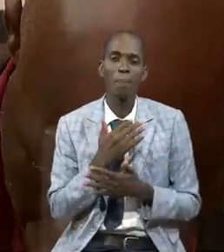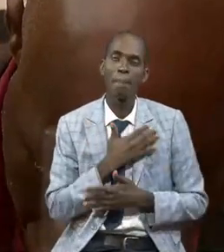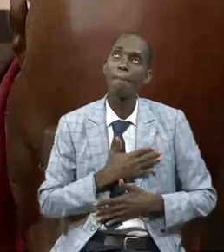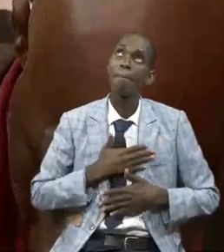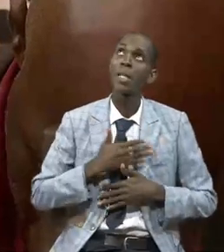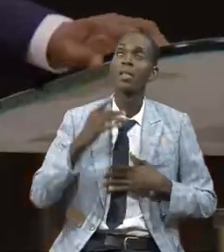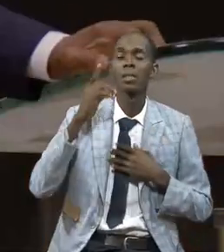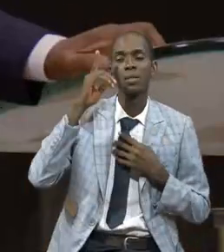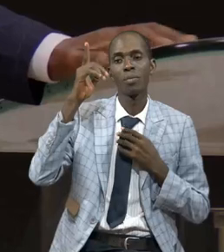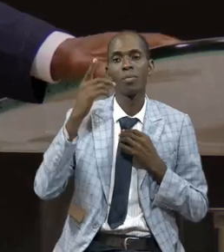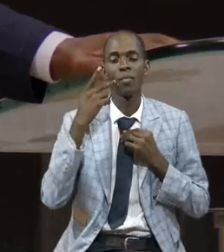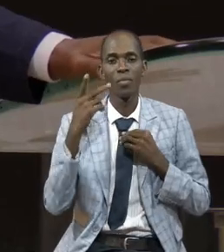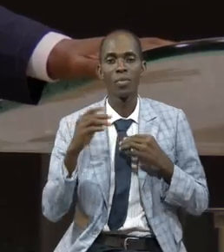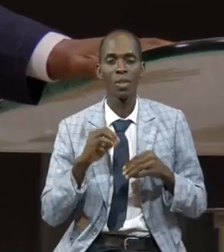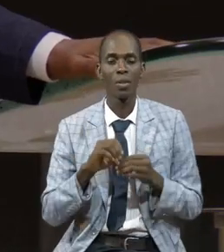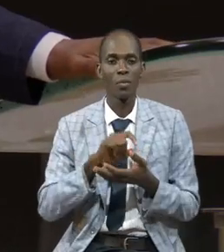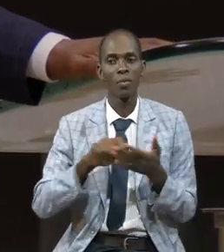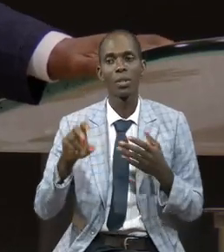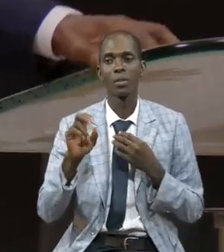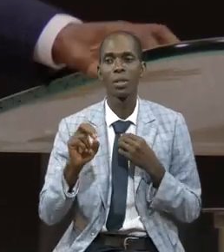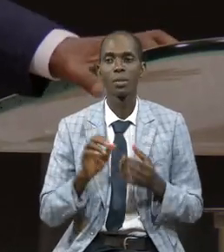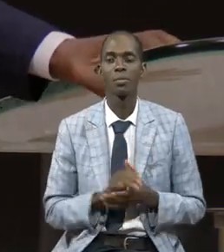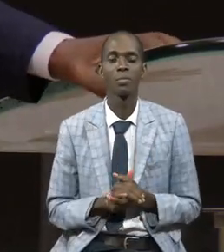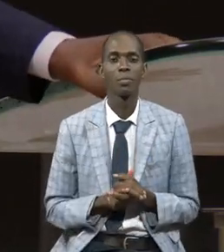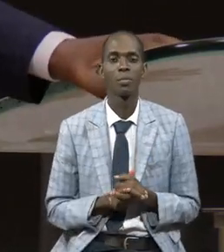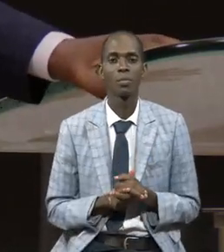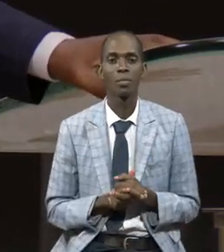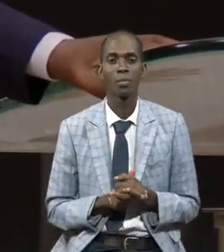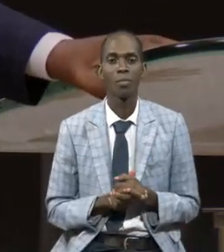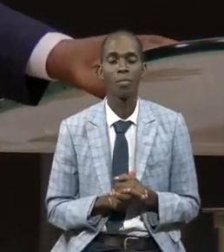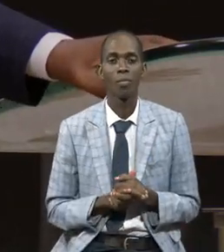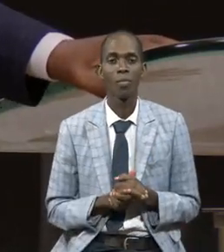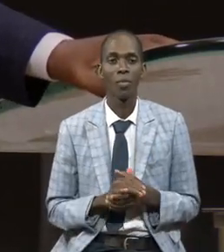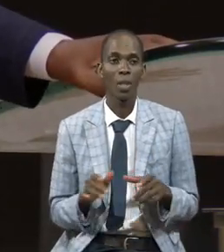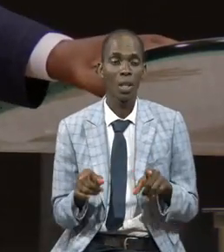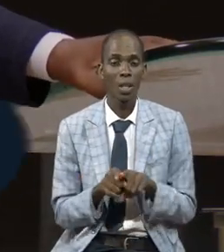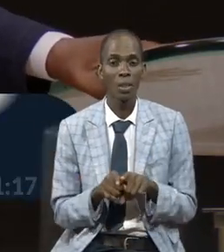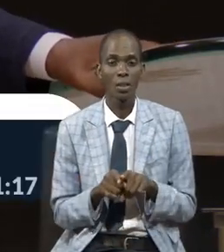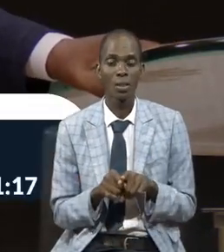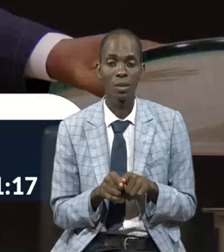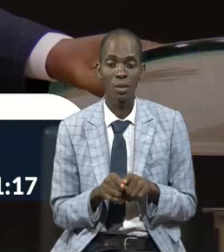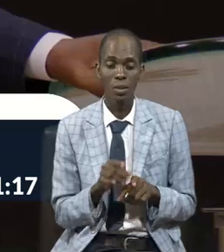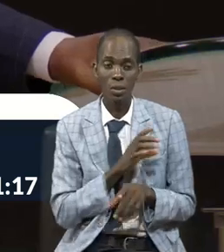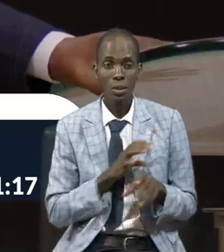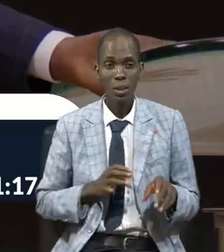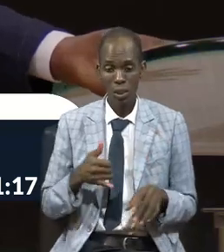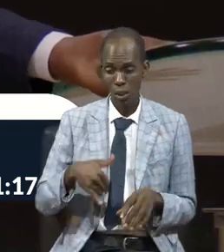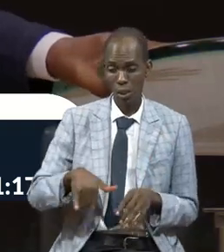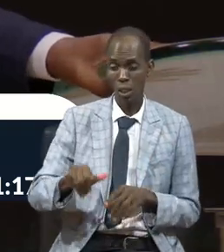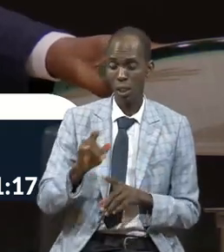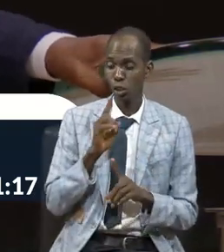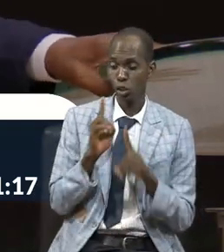est agréable. » Voilà le verset 30. 30 dit, « Comme Jésus parlait